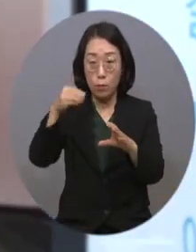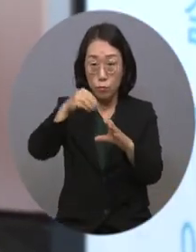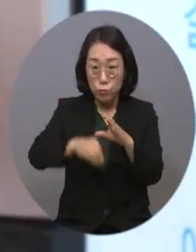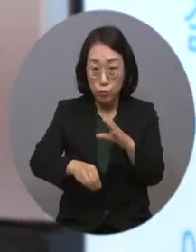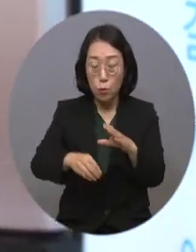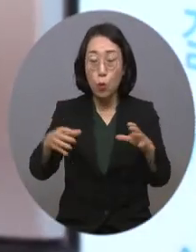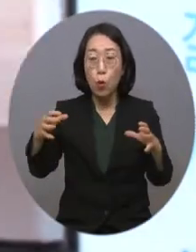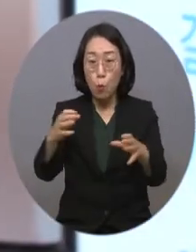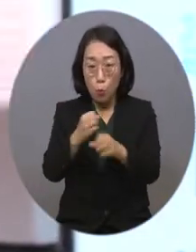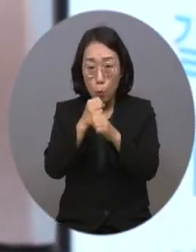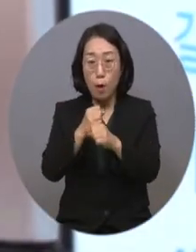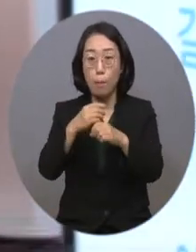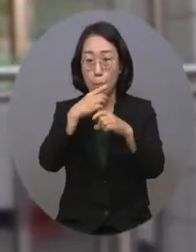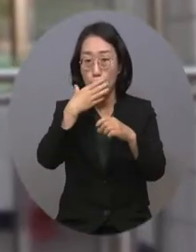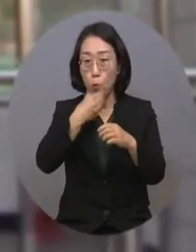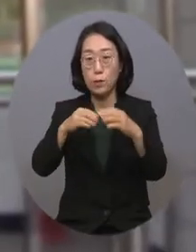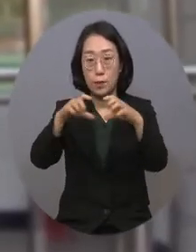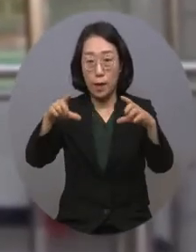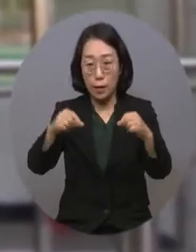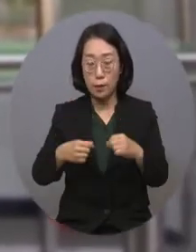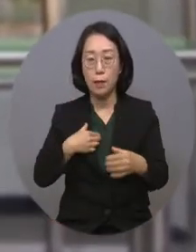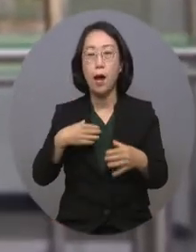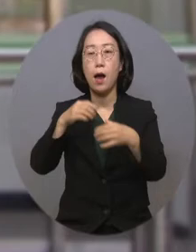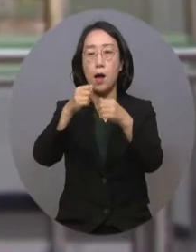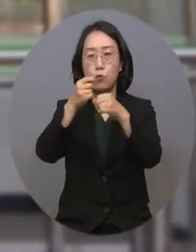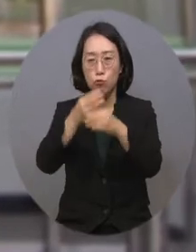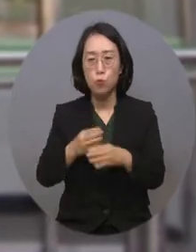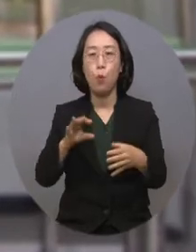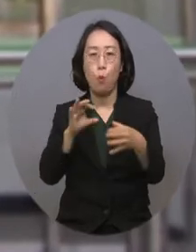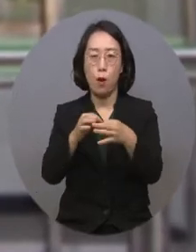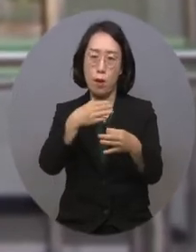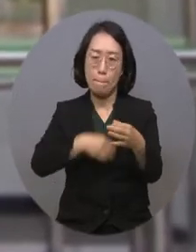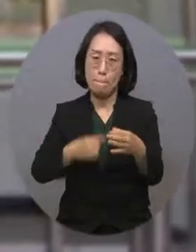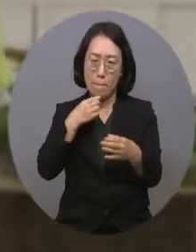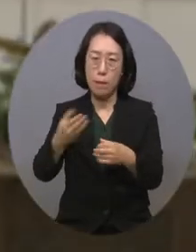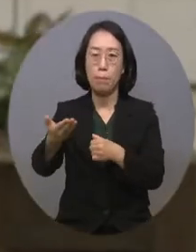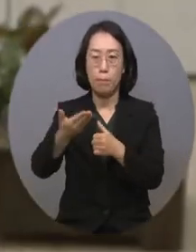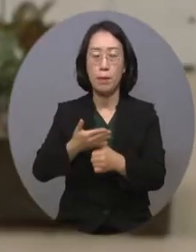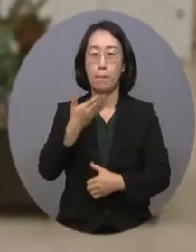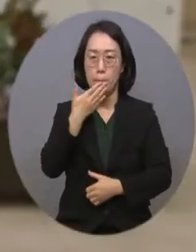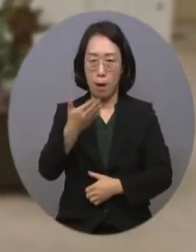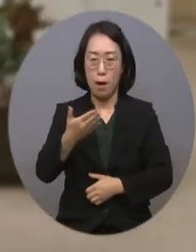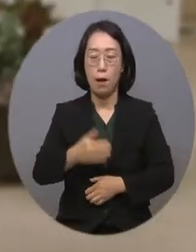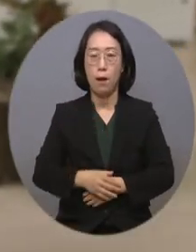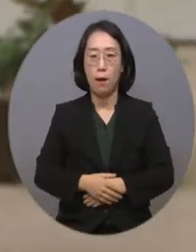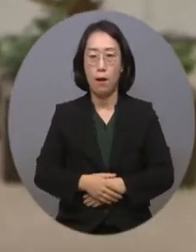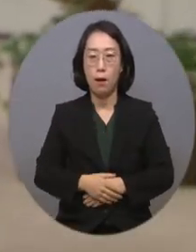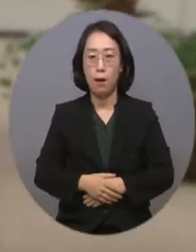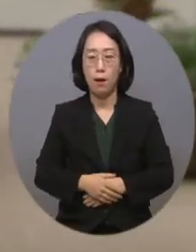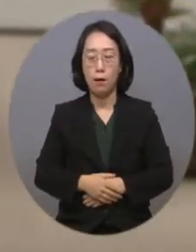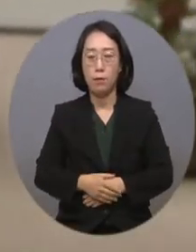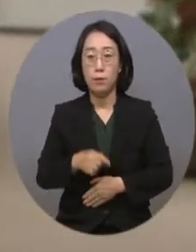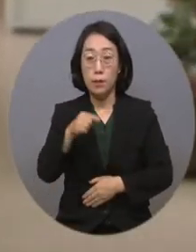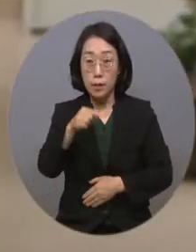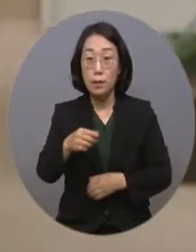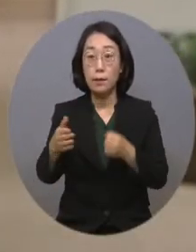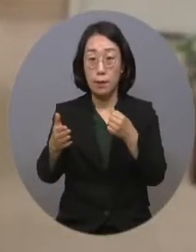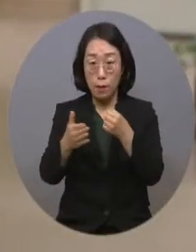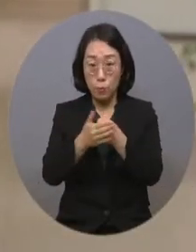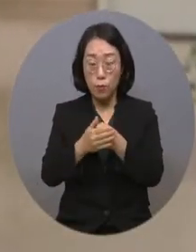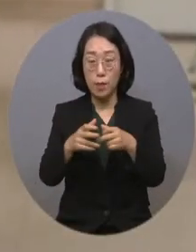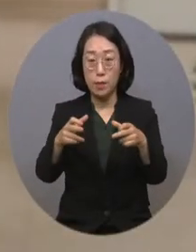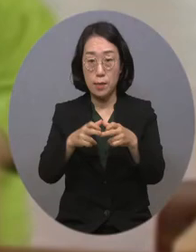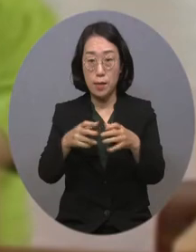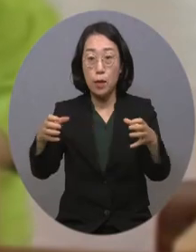통합 복지카드 는 관할 주소지 주민센터 에서만 재발급 신청이 가능했습니다 이에 장애인